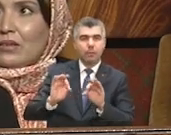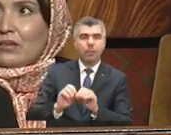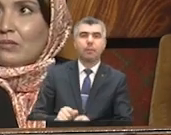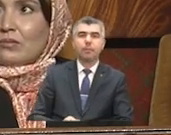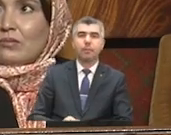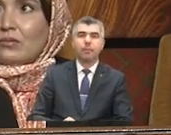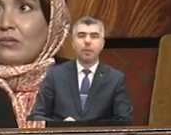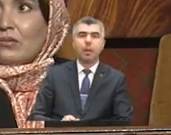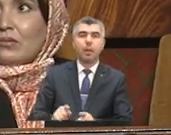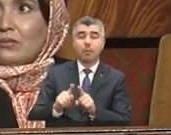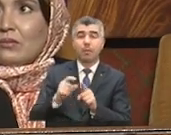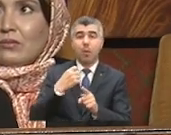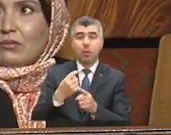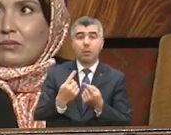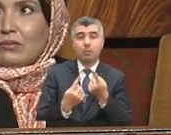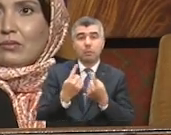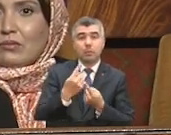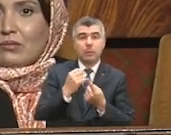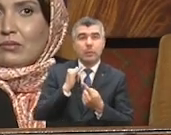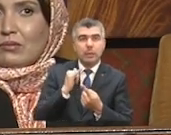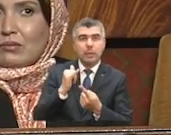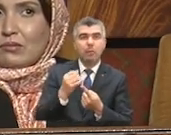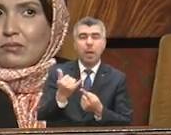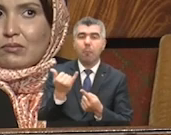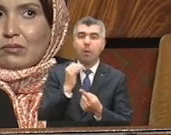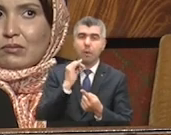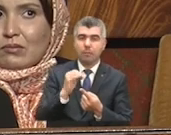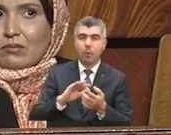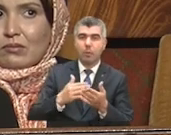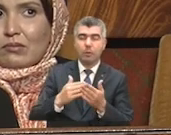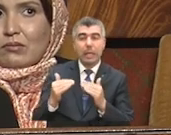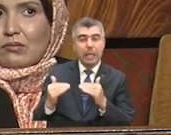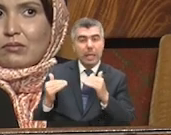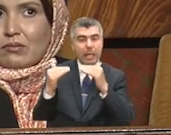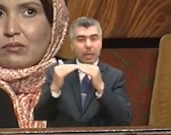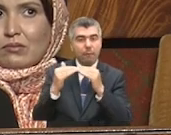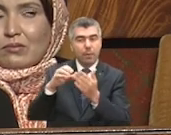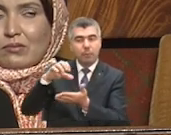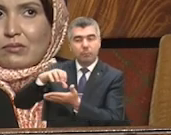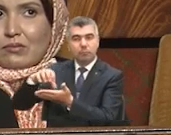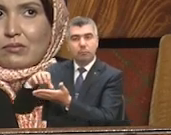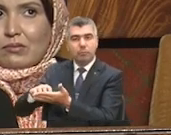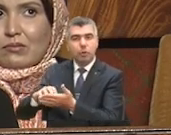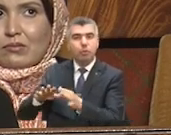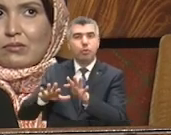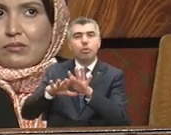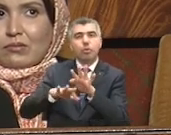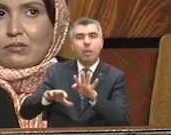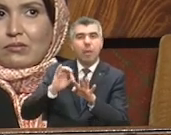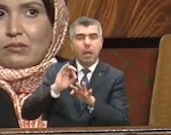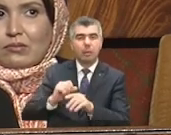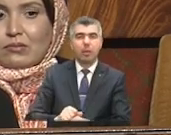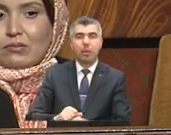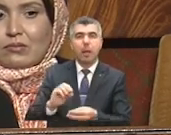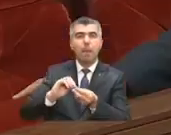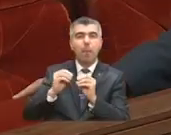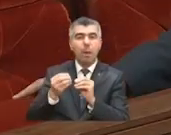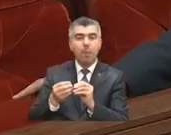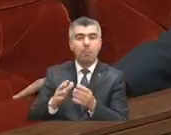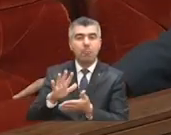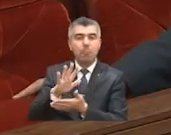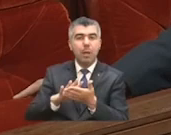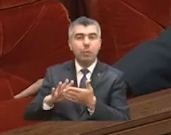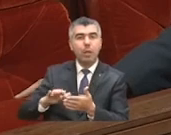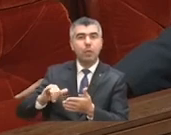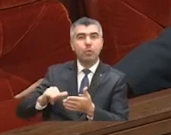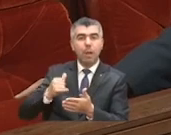أن تكون هذه المقاربة دامجة تستحضر الإنصاف المجالي والاجتماعي، لأن مشاكل الشباب